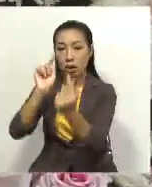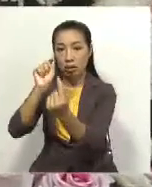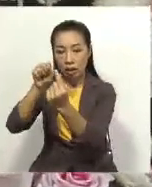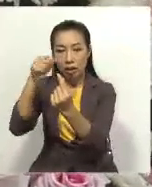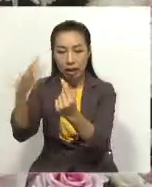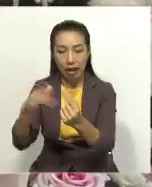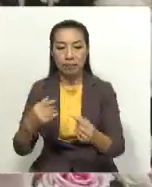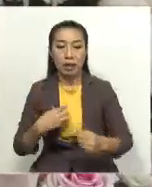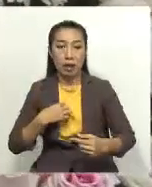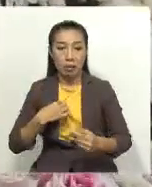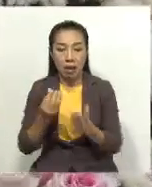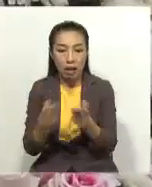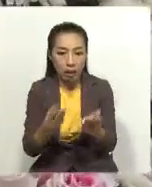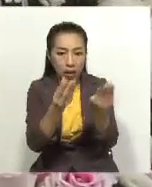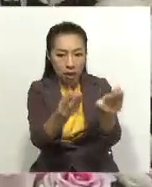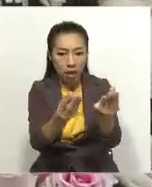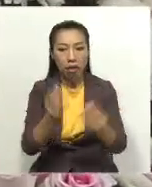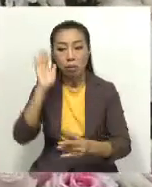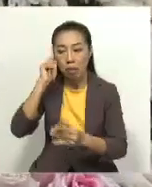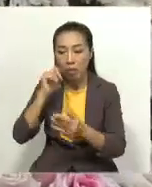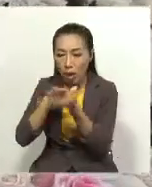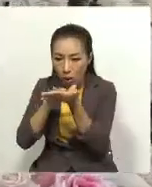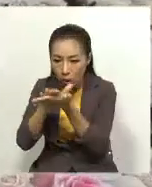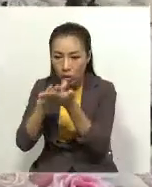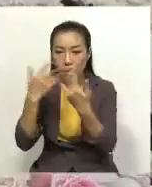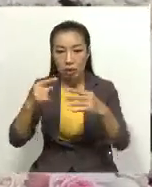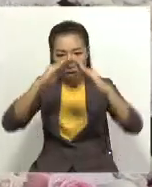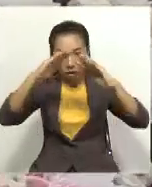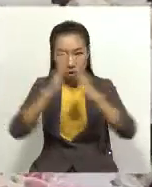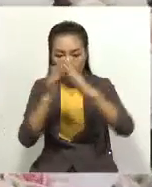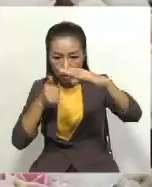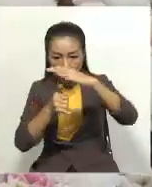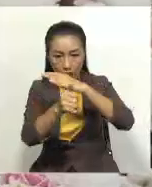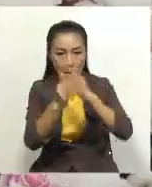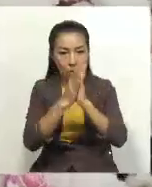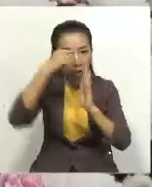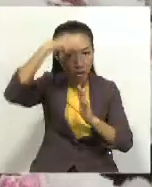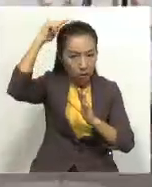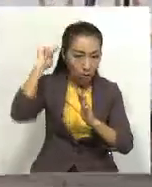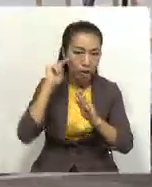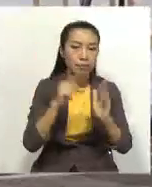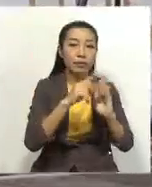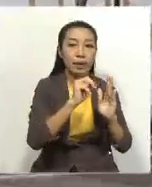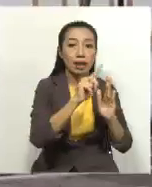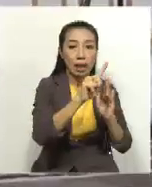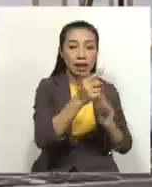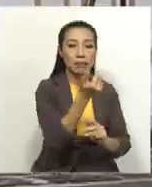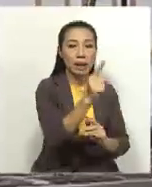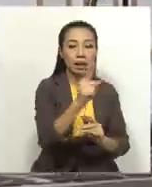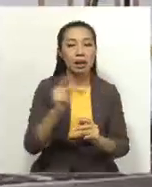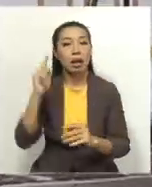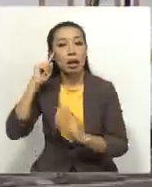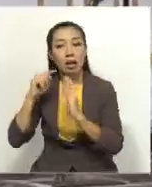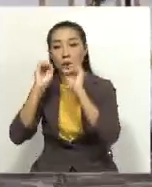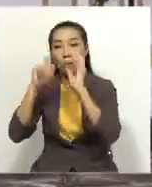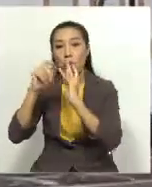ตามลำดับและทำพิธีในพระอุโบสถเพื่อบวชสามเณรจำนวน 11รูปและอุปสมบทพระ 1รูปคือโค้ชเอกและจะให้